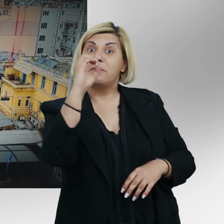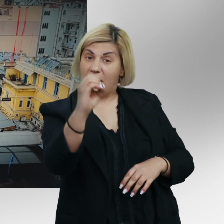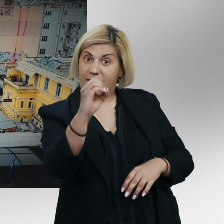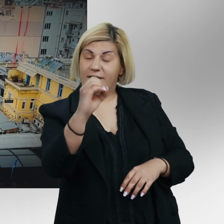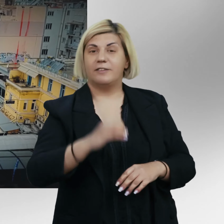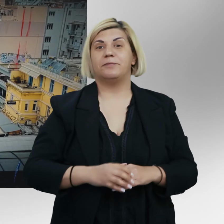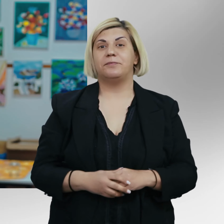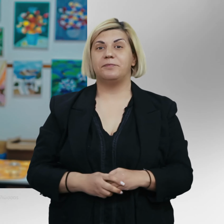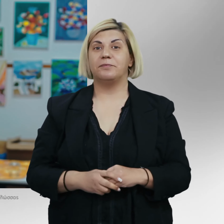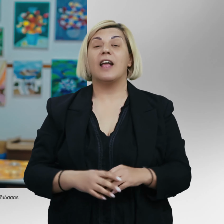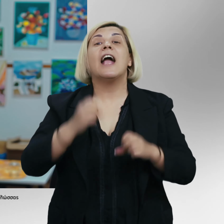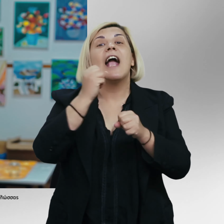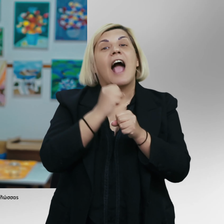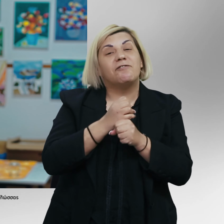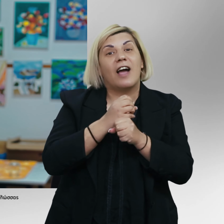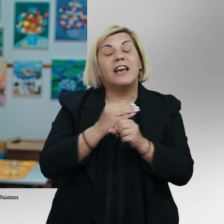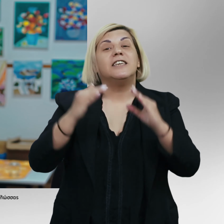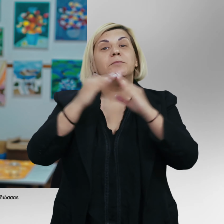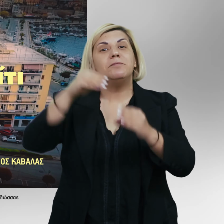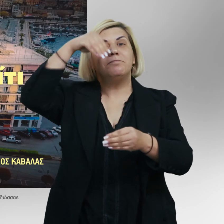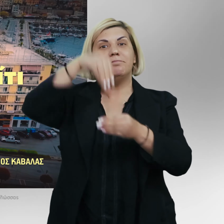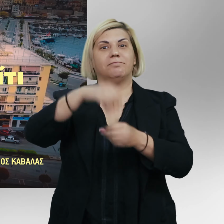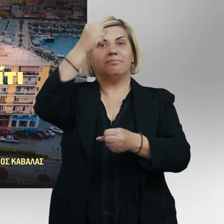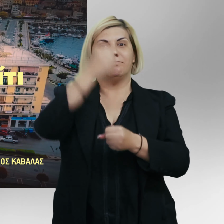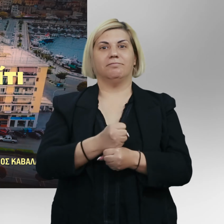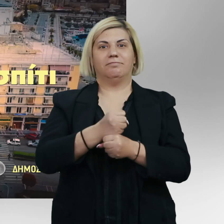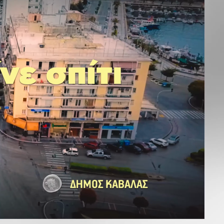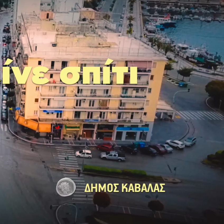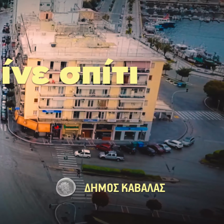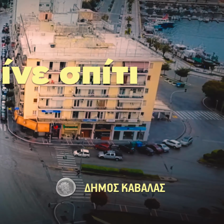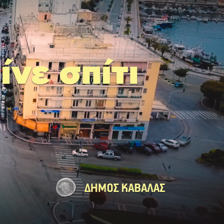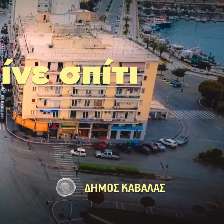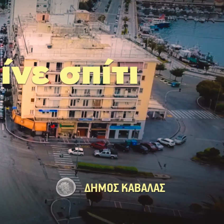Καβάλα. Μείνε σπίτι.